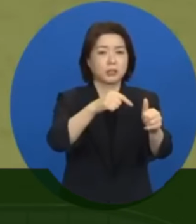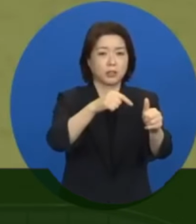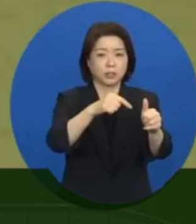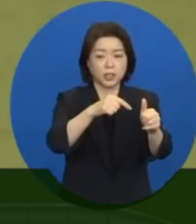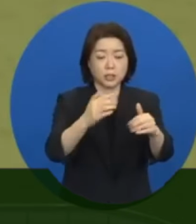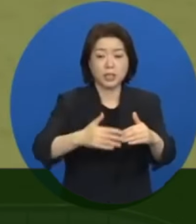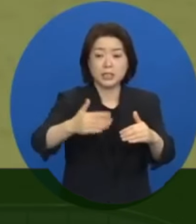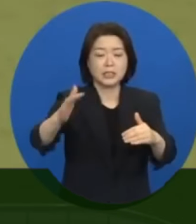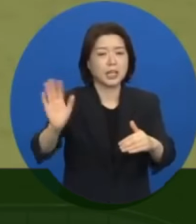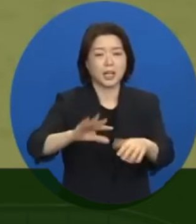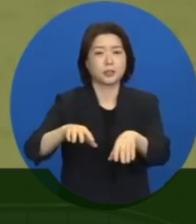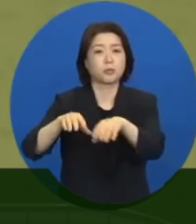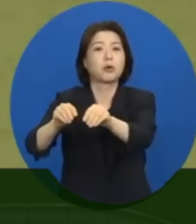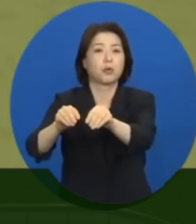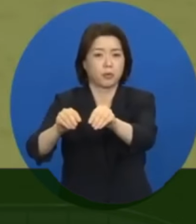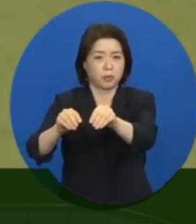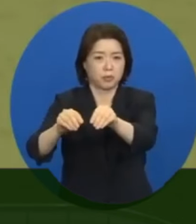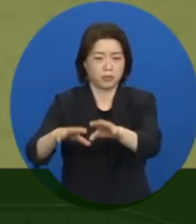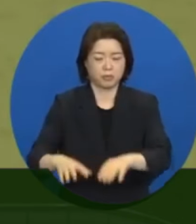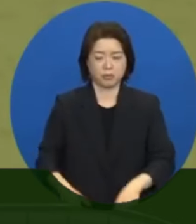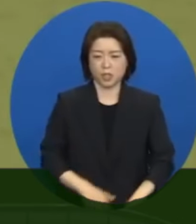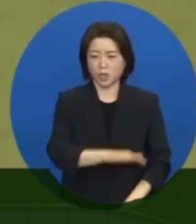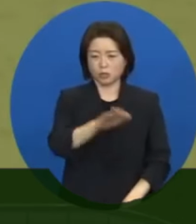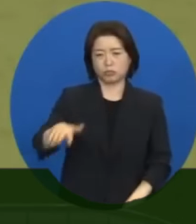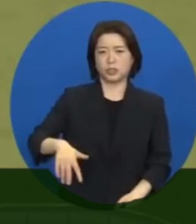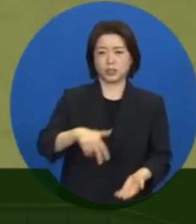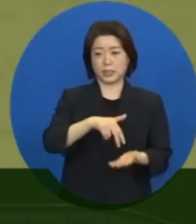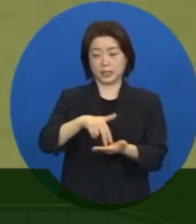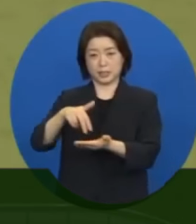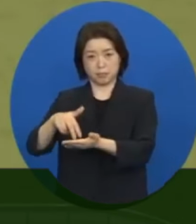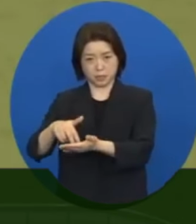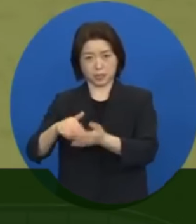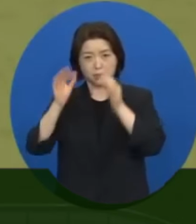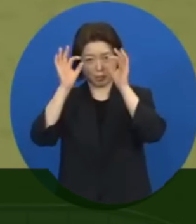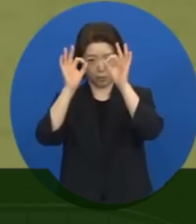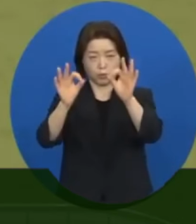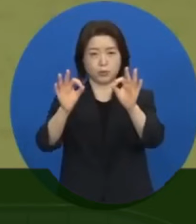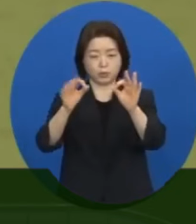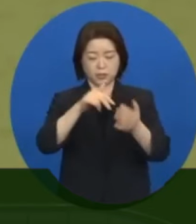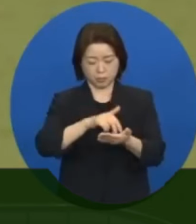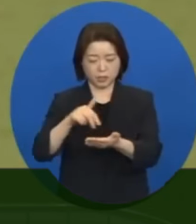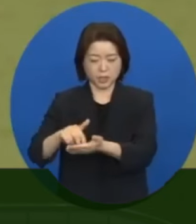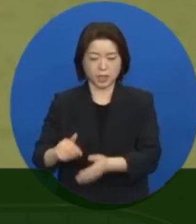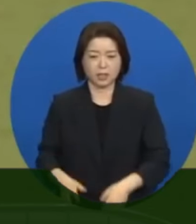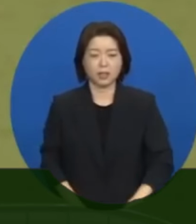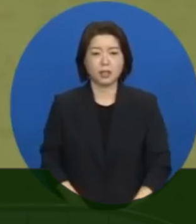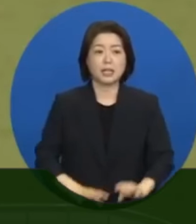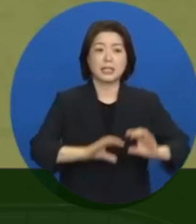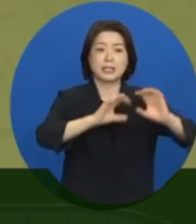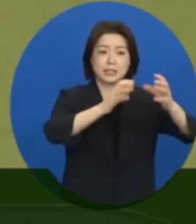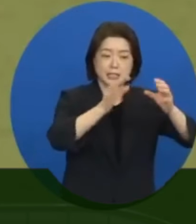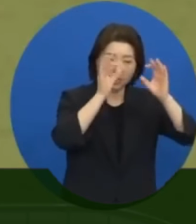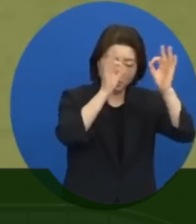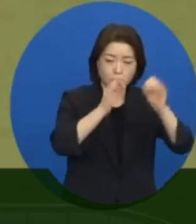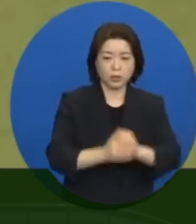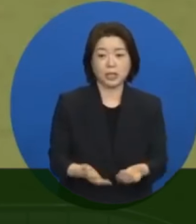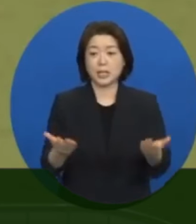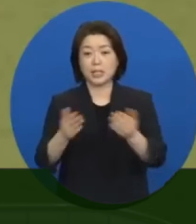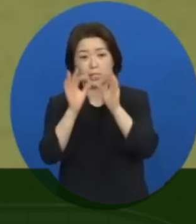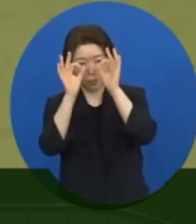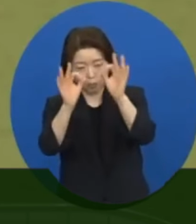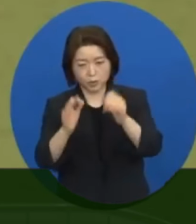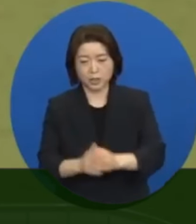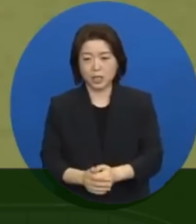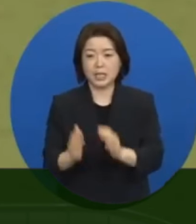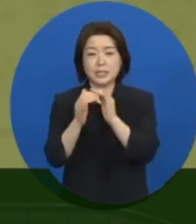주님은 우리에게이 관점 세상을 바라볼 때에 우리 일을 바라볼 때 사람을 바라볼 때 바라보는